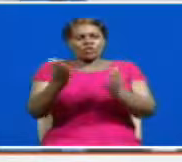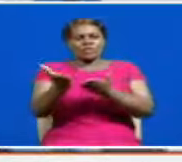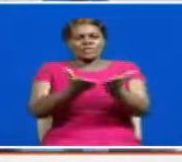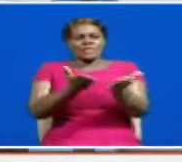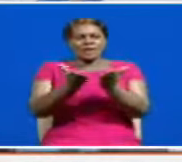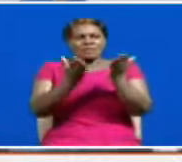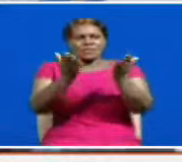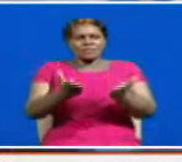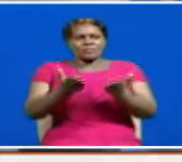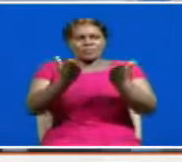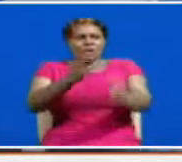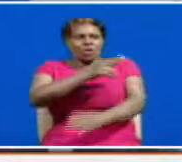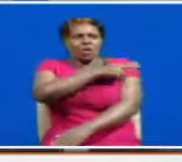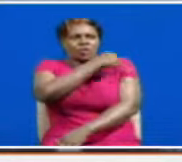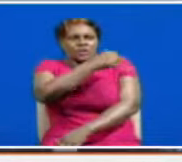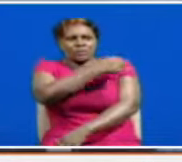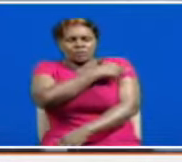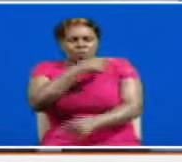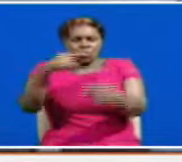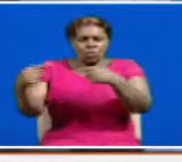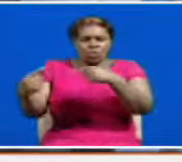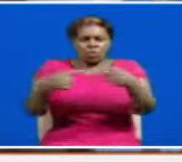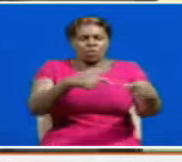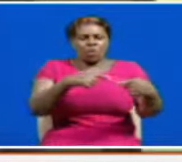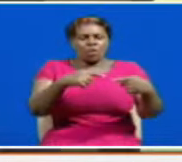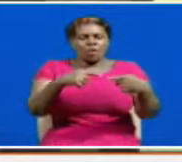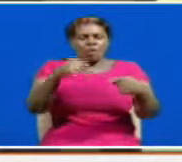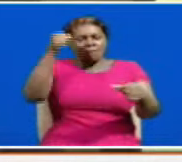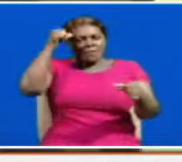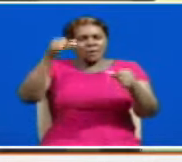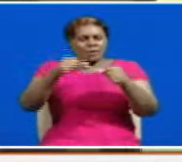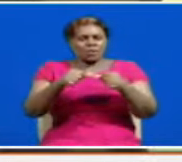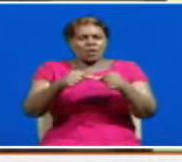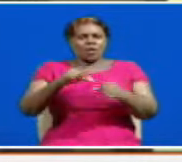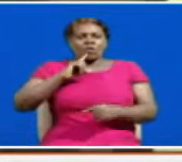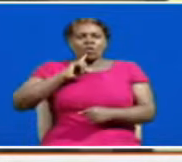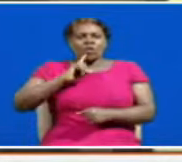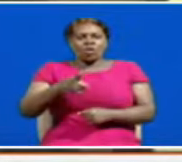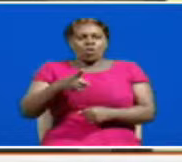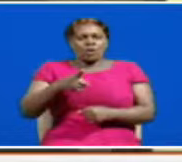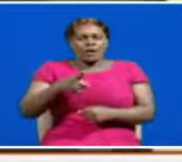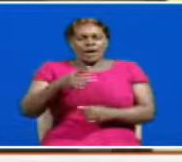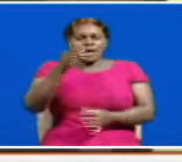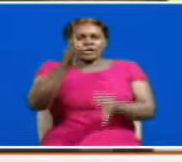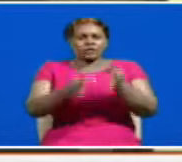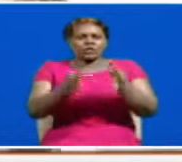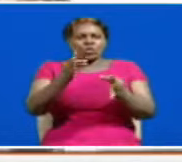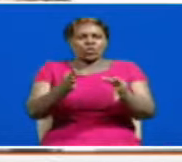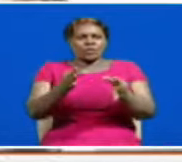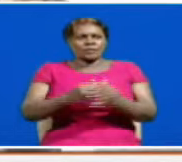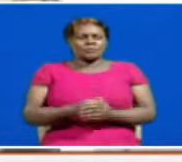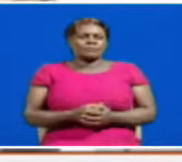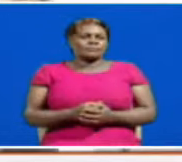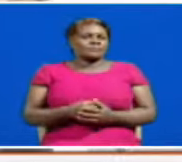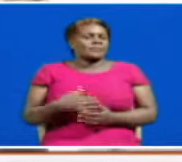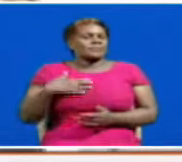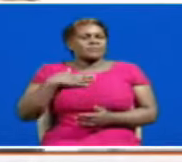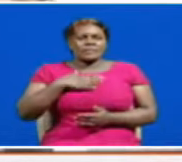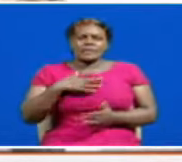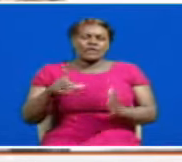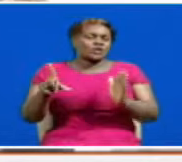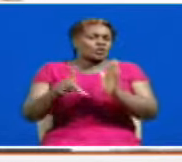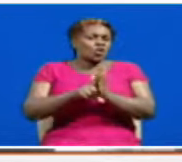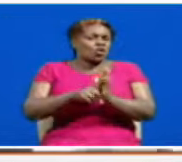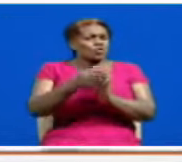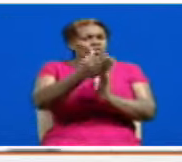mahakama alifika kwenye hospitali inayozozaniwa ya Nakuru War Memorial, amri ya jaji Millicent Odenyi ikiwa mkononi. Jameni, sheria